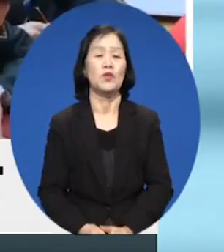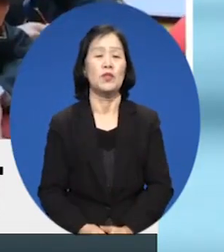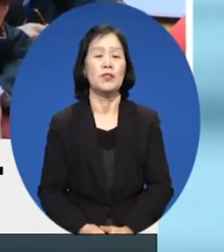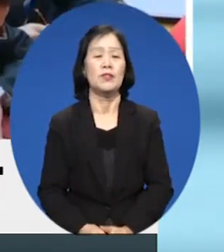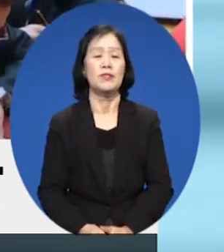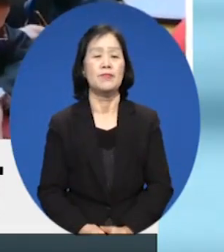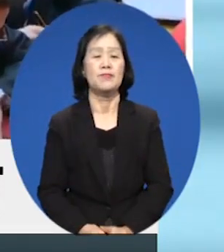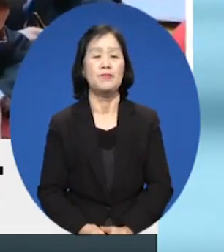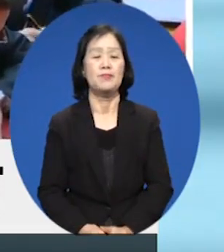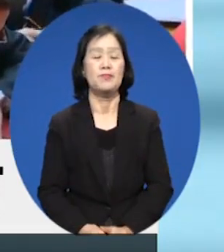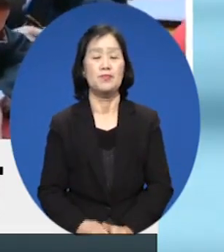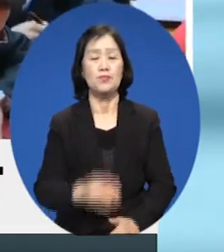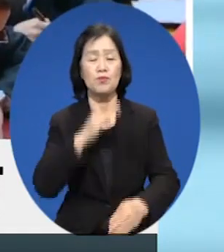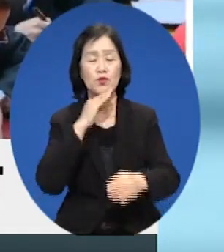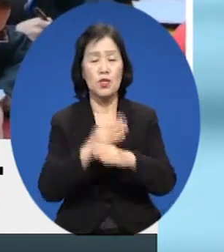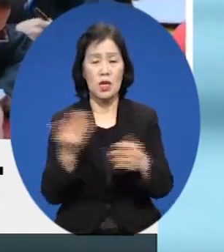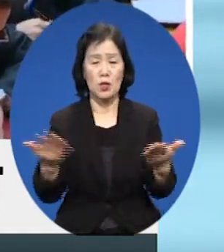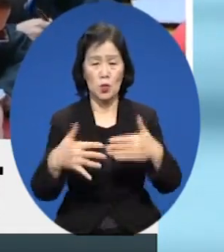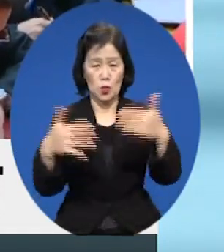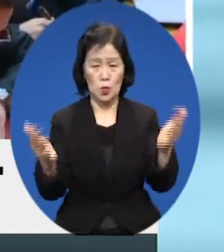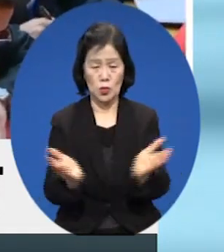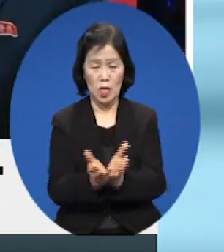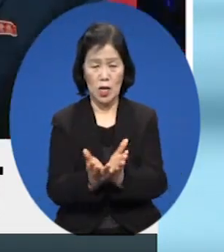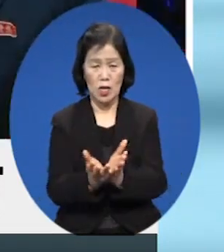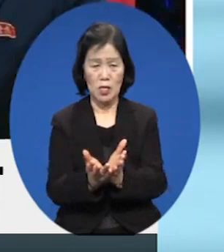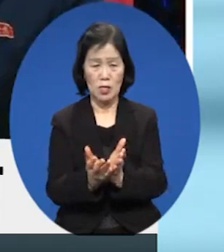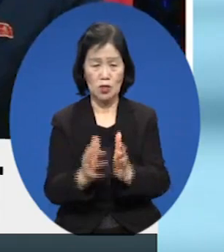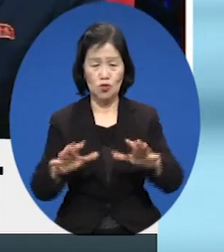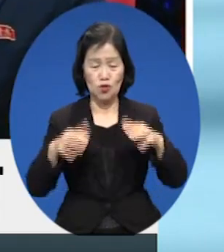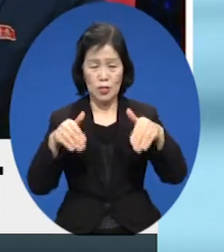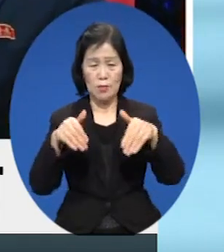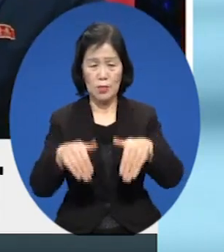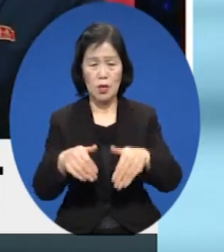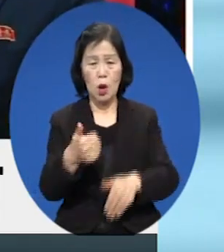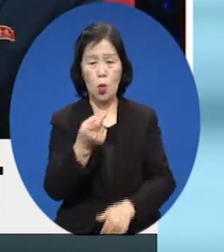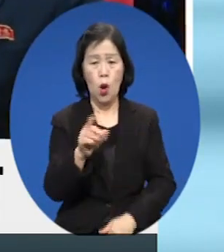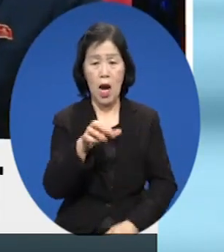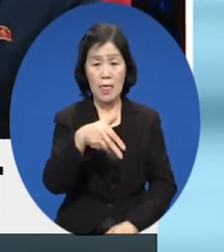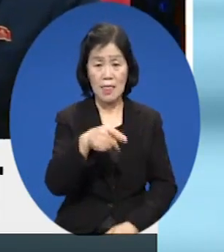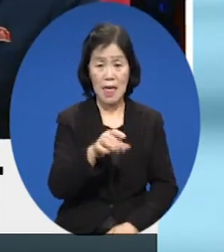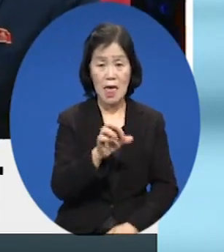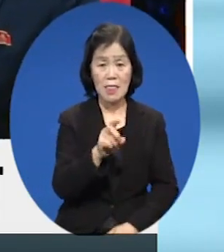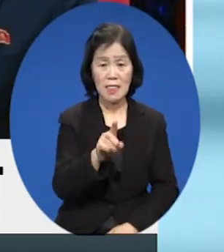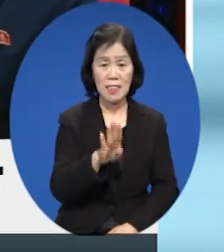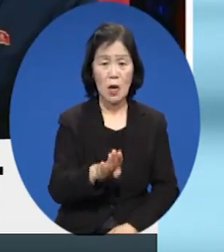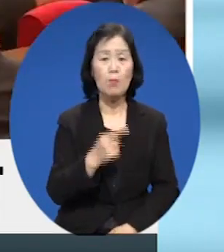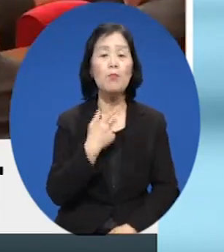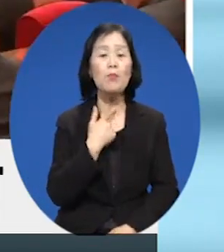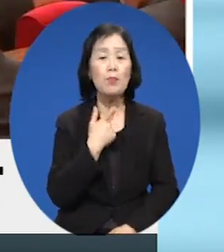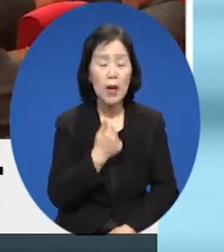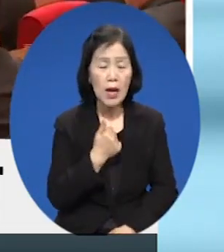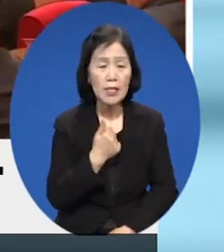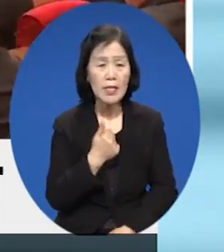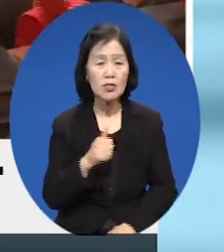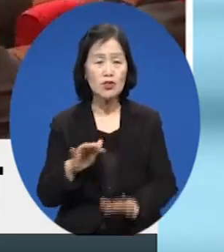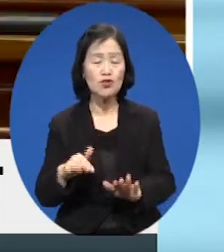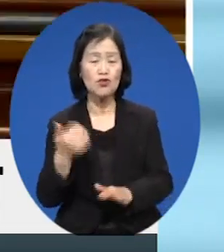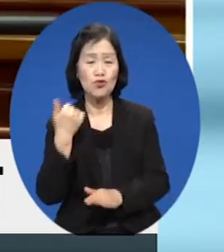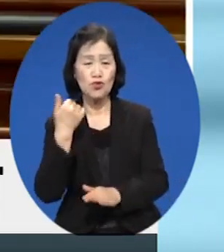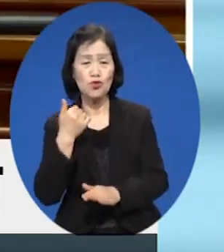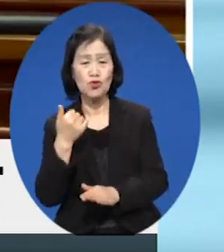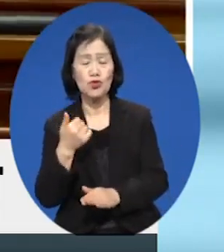지적하신 북한의 노동당 국제 비소 과외 과 거지 황장엽 비서 갔던 그 국제 비소 자리가 전 로